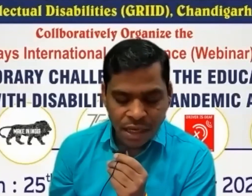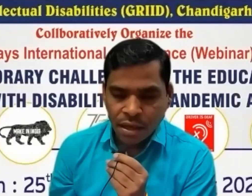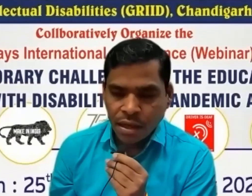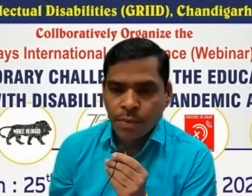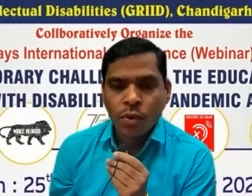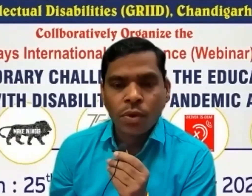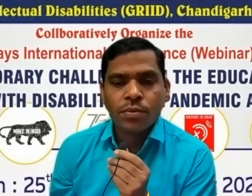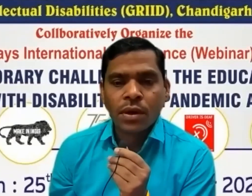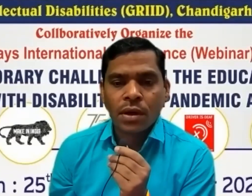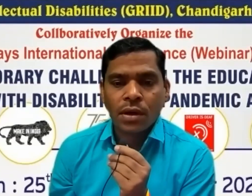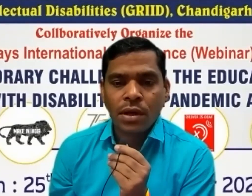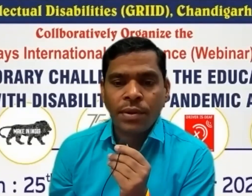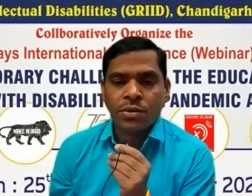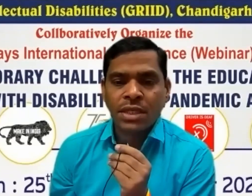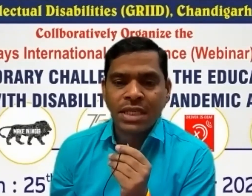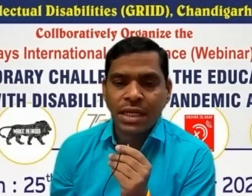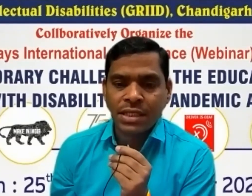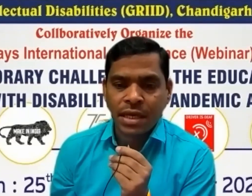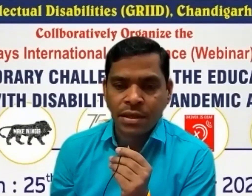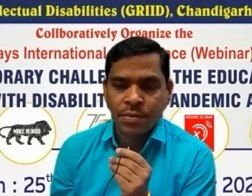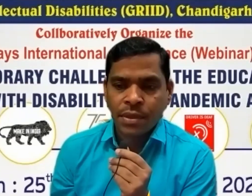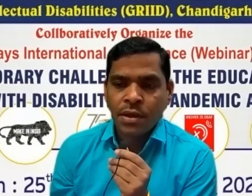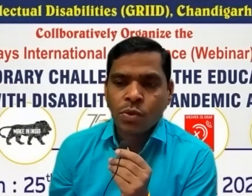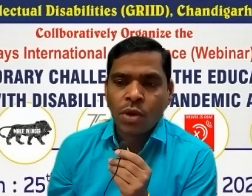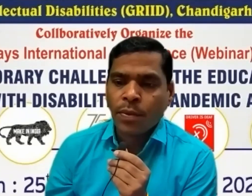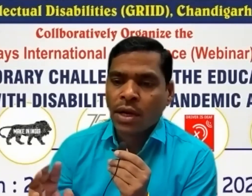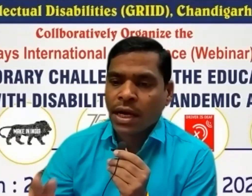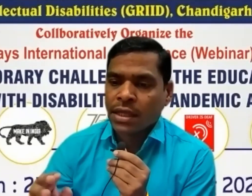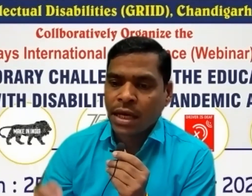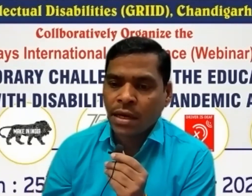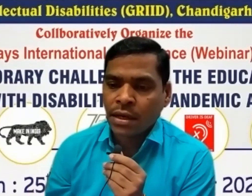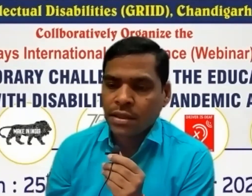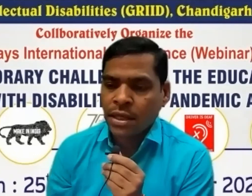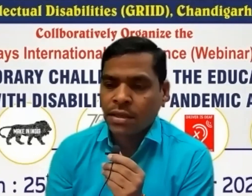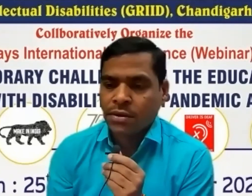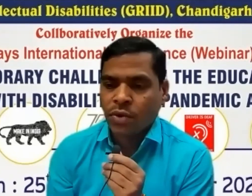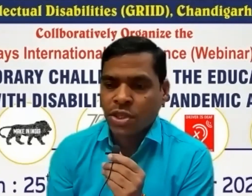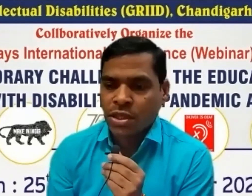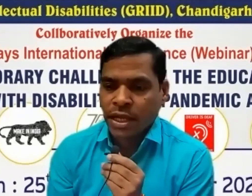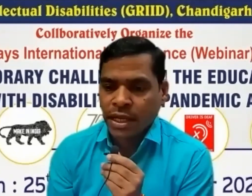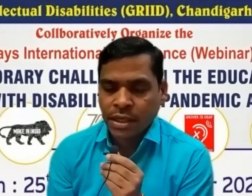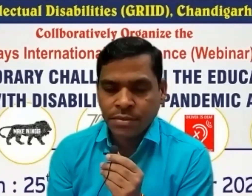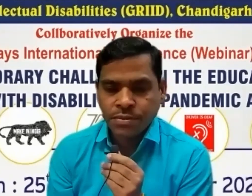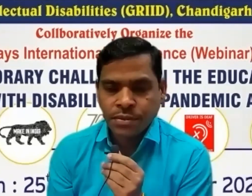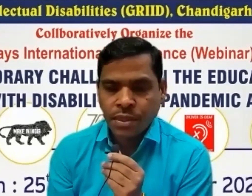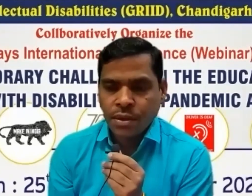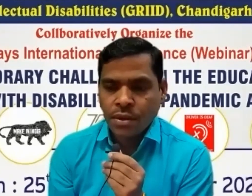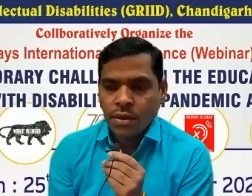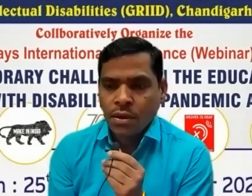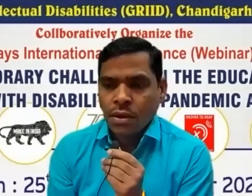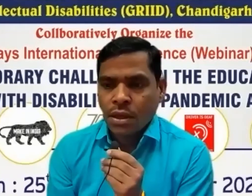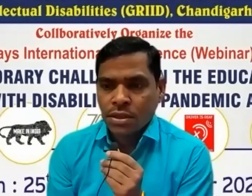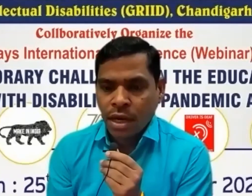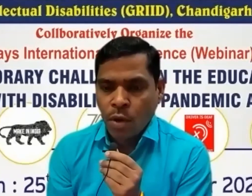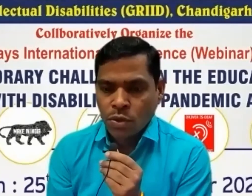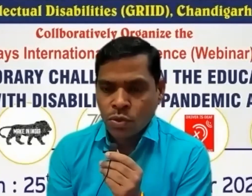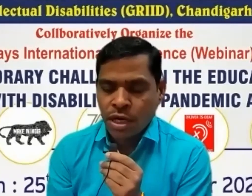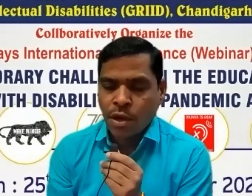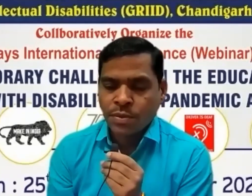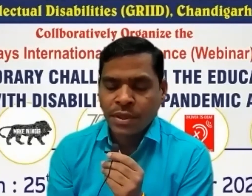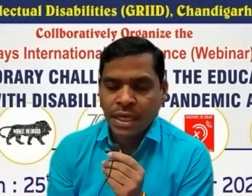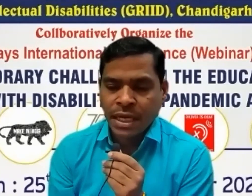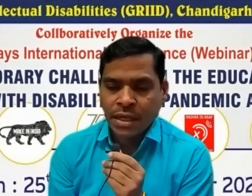सभी सेशन का अलग अलग आपको इवैल्यूएशन सीट दी जाएगी। तो आप लोग लगातार ये वॉच करते रहिएगा।